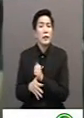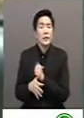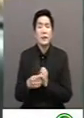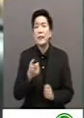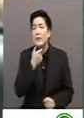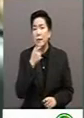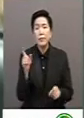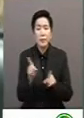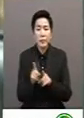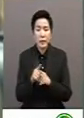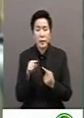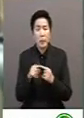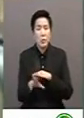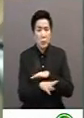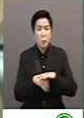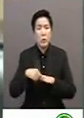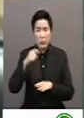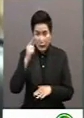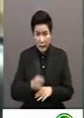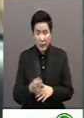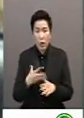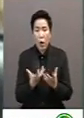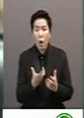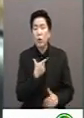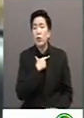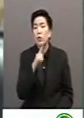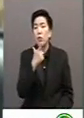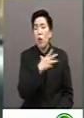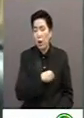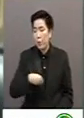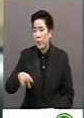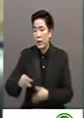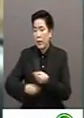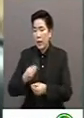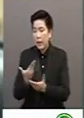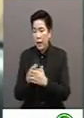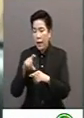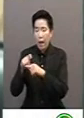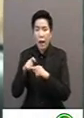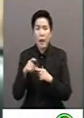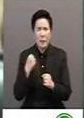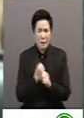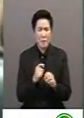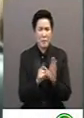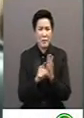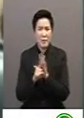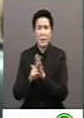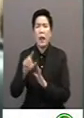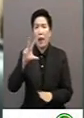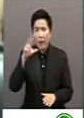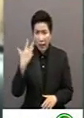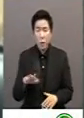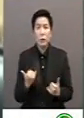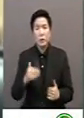นนึงลักทรัพย์ผู้เสียหายจริงแล้วก็เอาสร้อยนี้ไปขายเอาเงินมาแบ่งทำมาประมาณ3ครั้งแล้วนะครับสุดท้